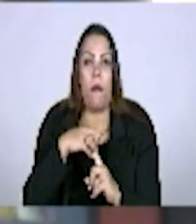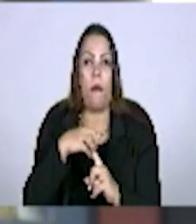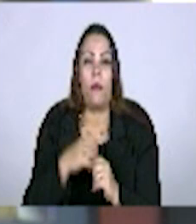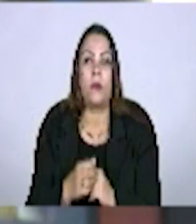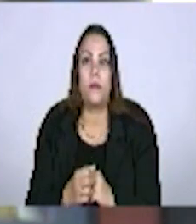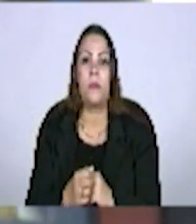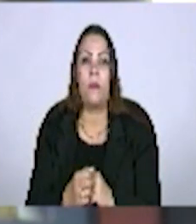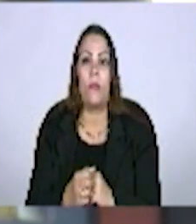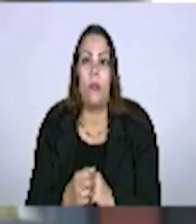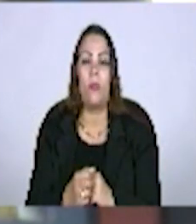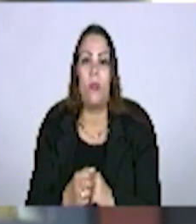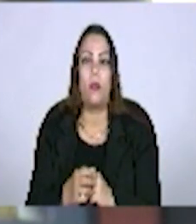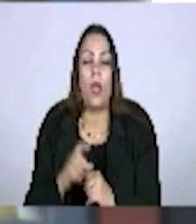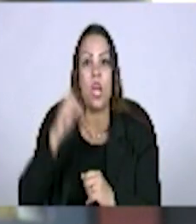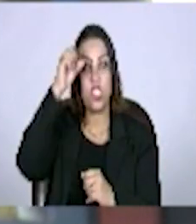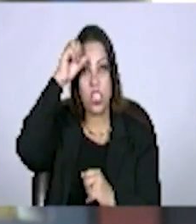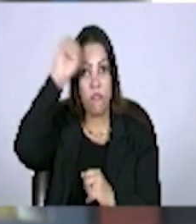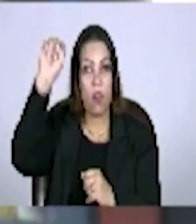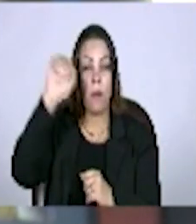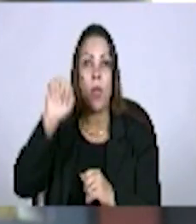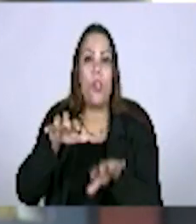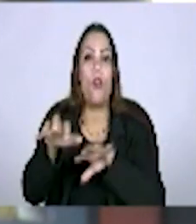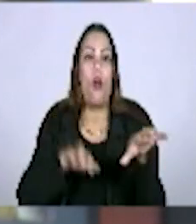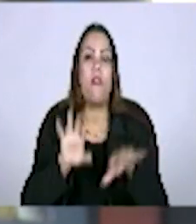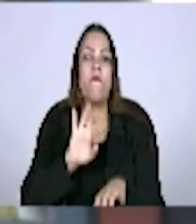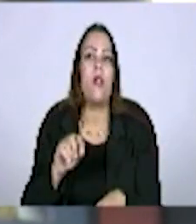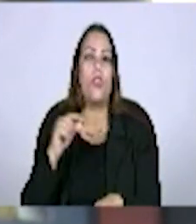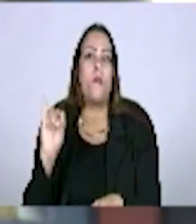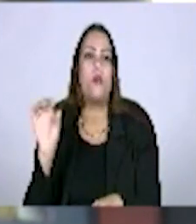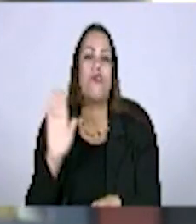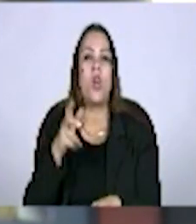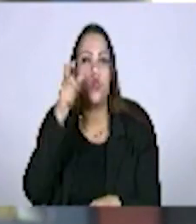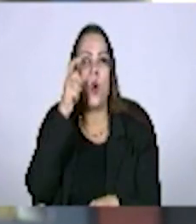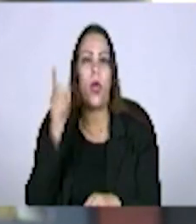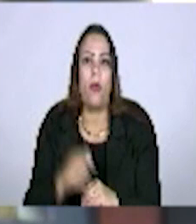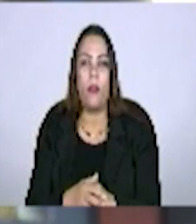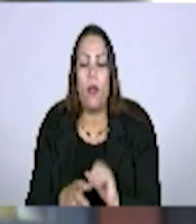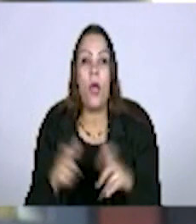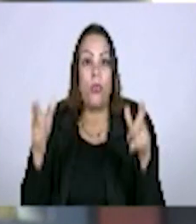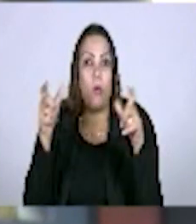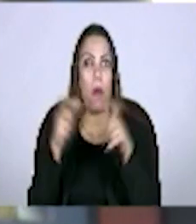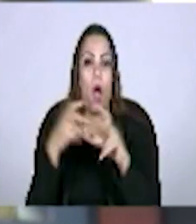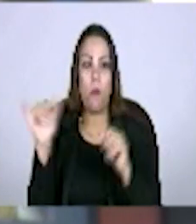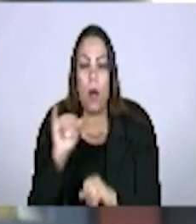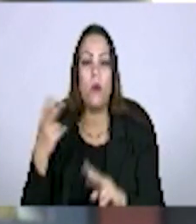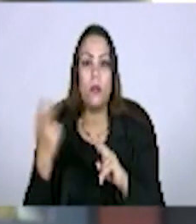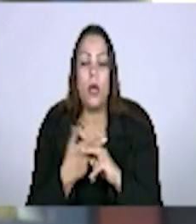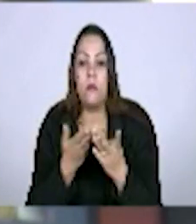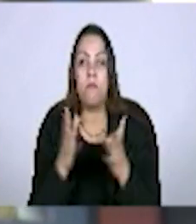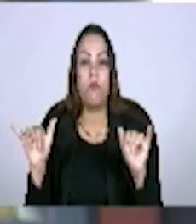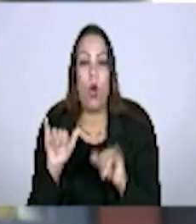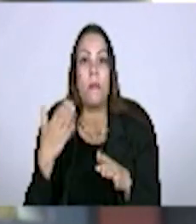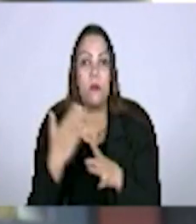هجمه القنصليه الايرانيه في دمشق كان في اجتماع مهم وكان في شخصيات مهمه من